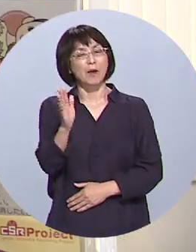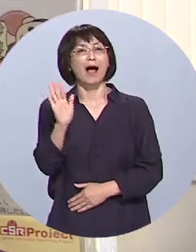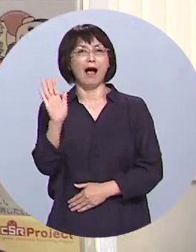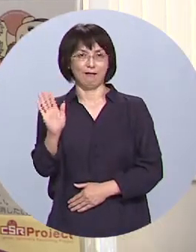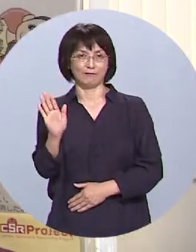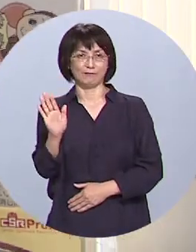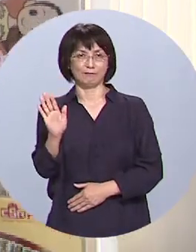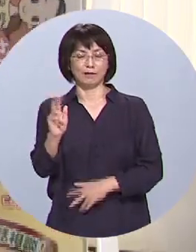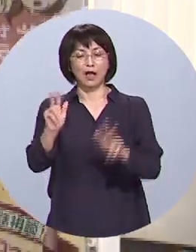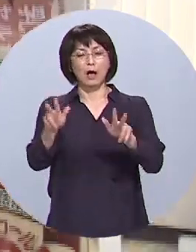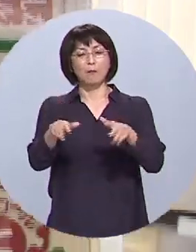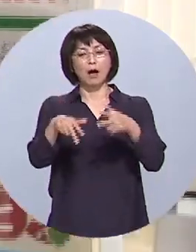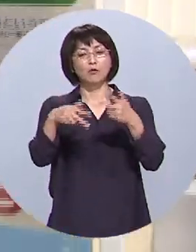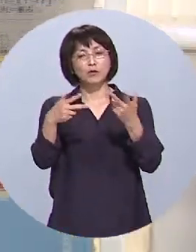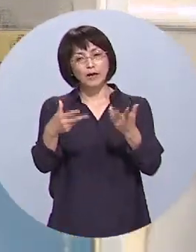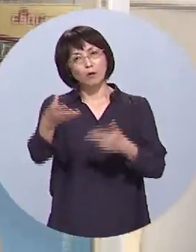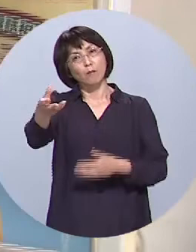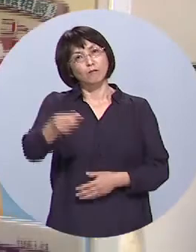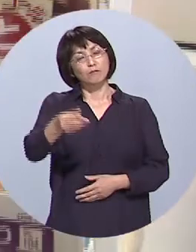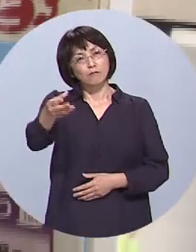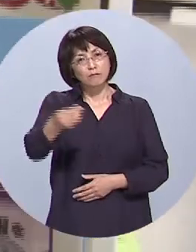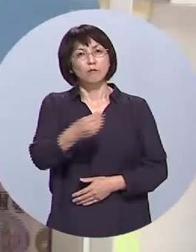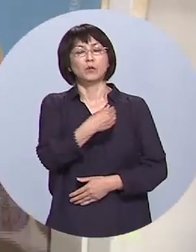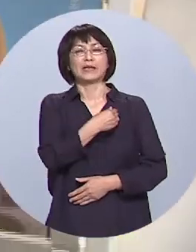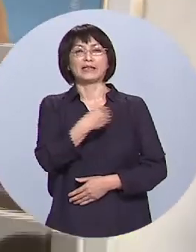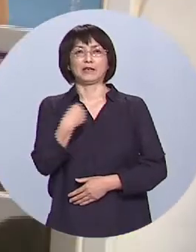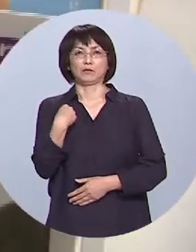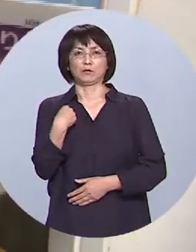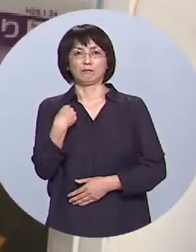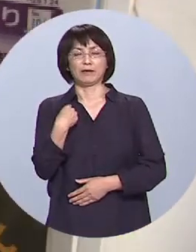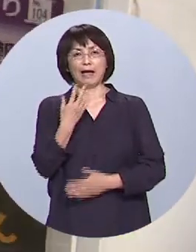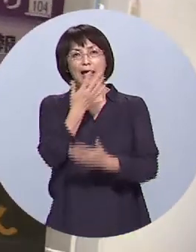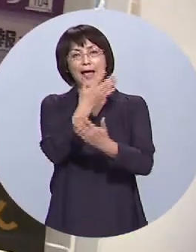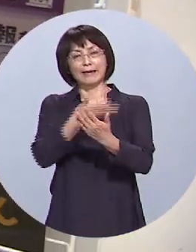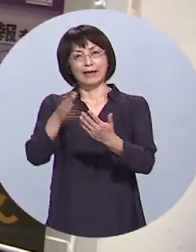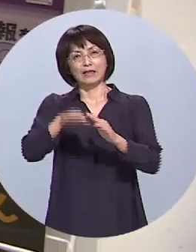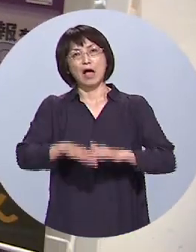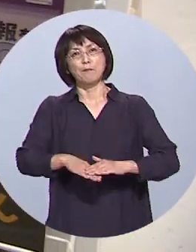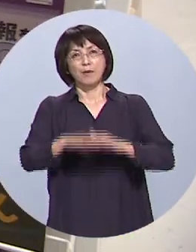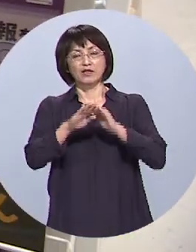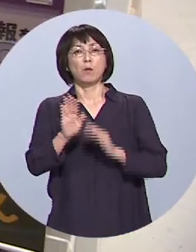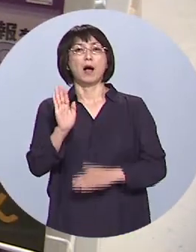帰ることができるパンフレットや医療に関するデータベースなどが揃っています。